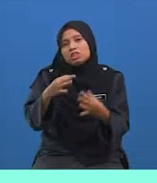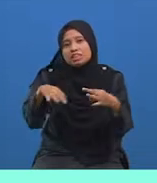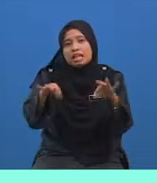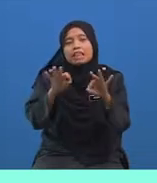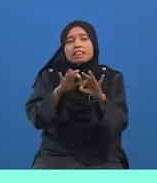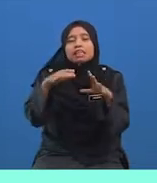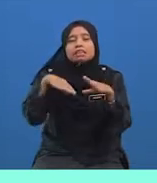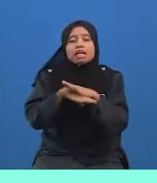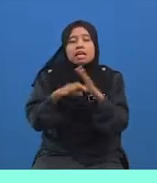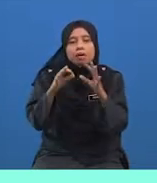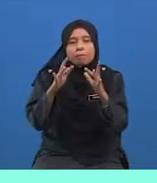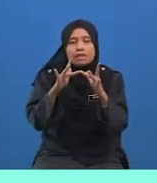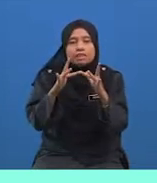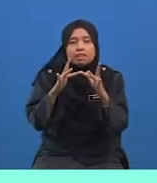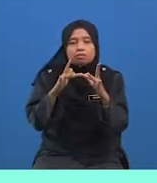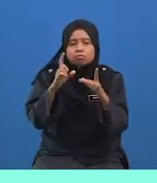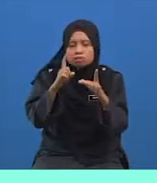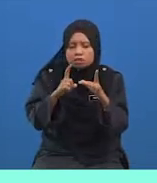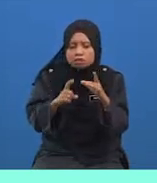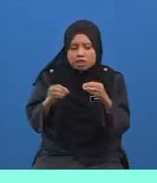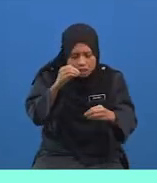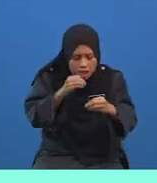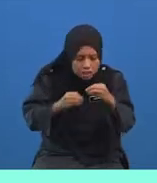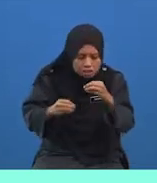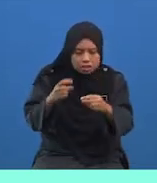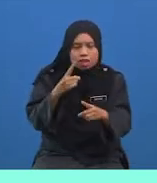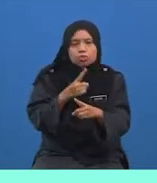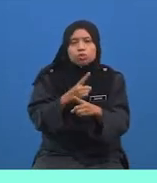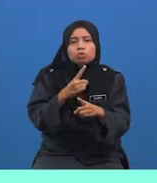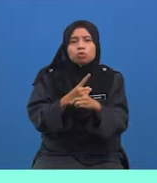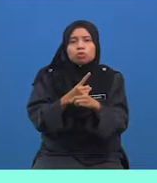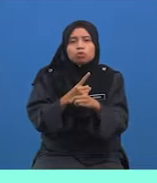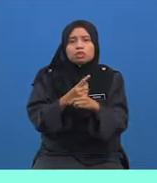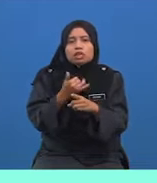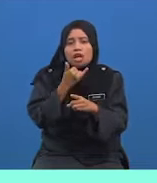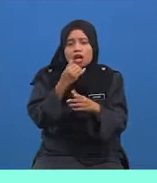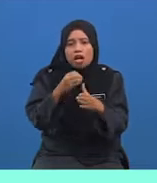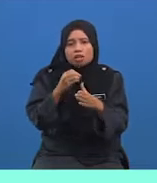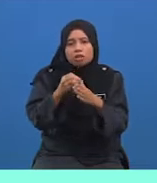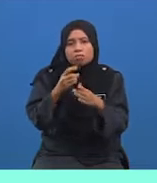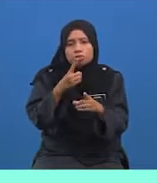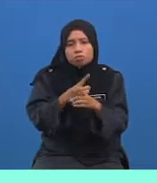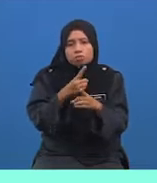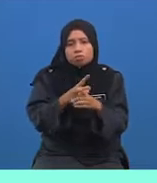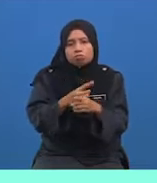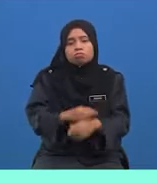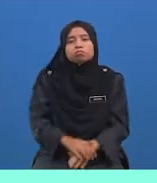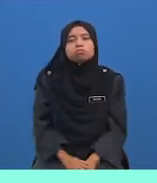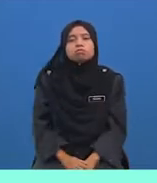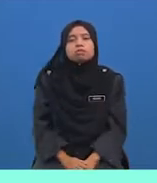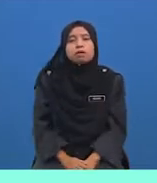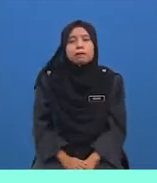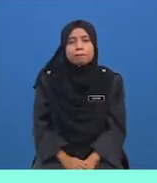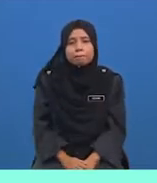menyiasat sesuatu kebenaran tersebut terlebih dahulu sebelum menghantar berita yang